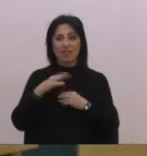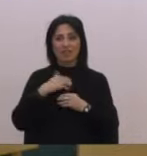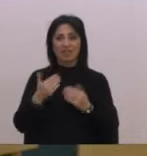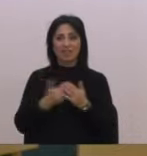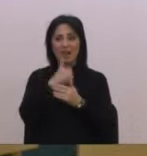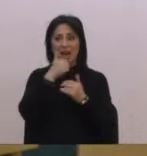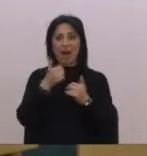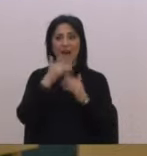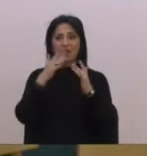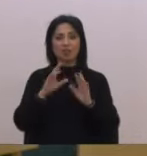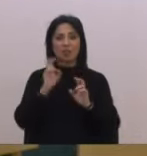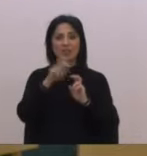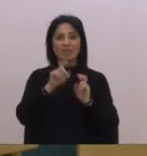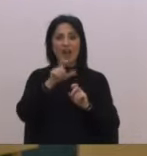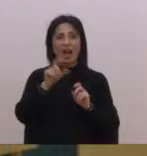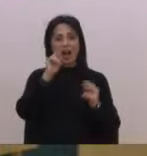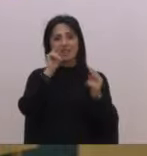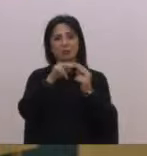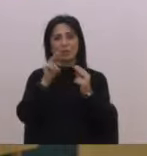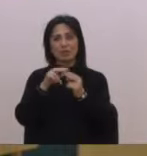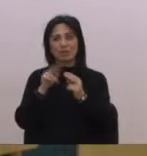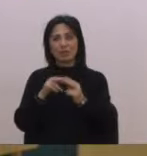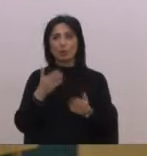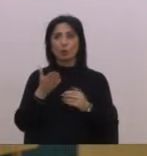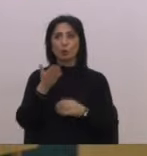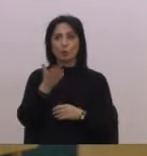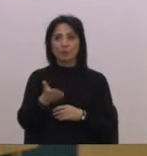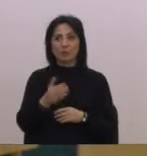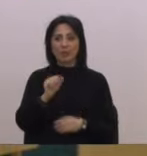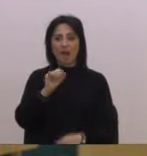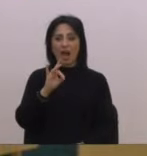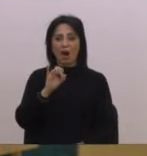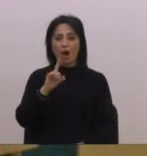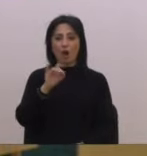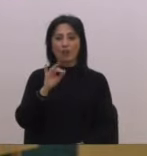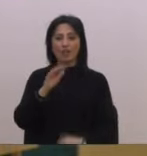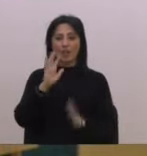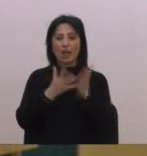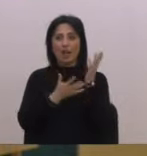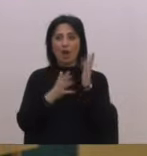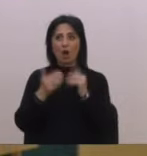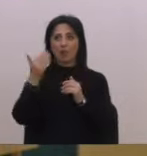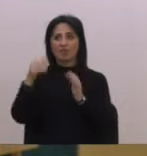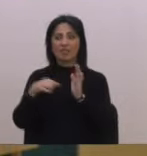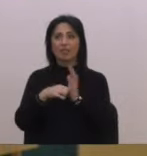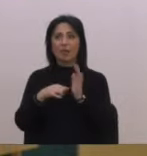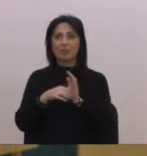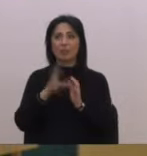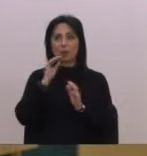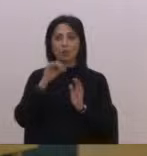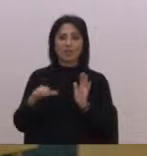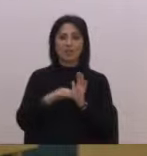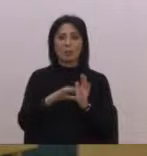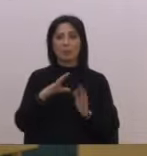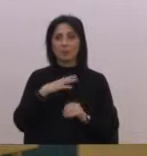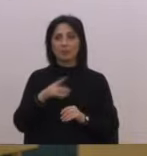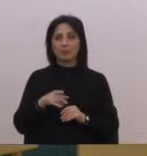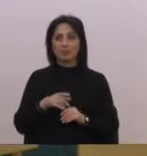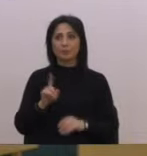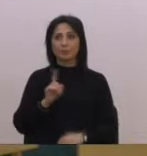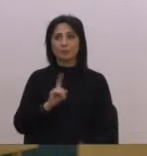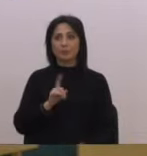საახალწლო ასულები ხალხის მოსანახულებლად. თუნდაც არხოტის ხეობაში თქვენი დახმარებით რომ დაგვეხმარეთ